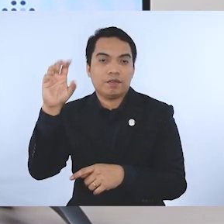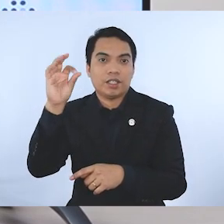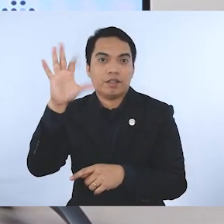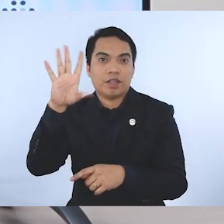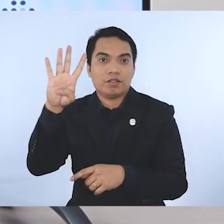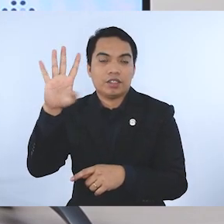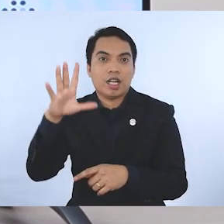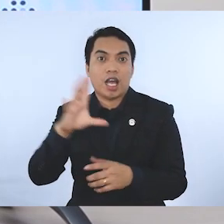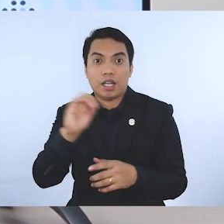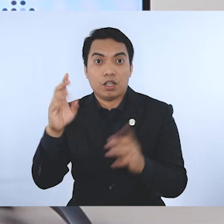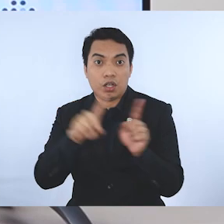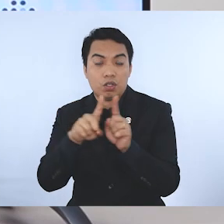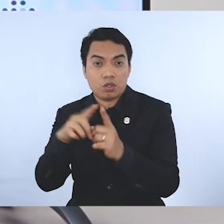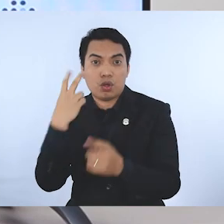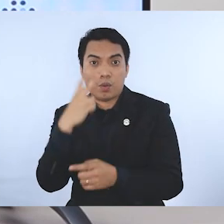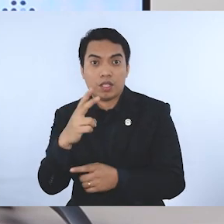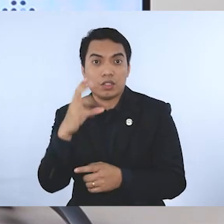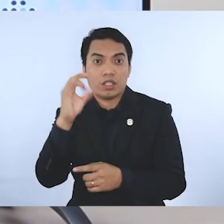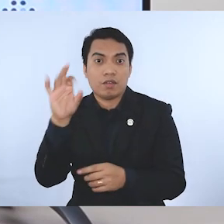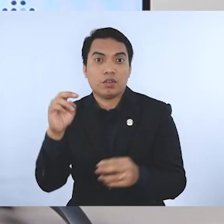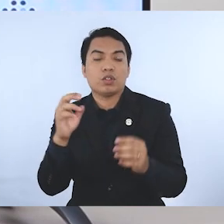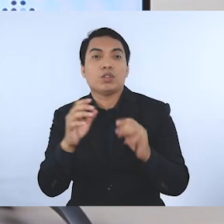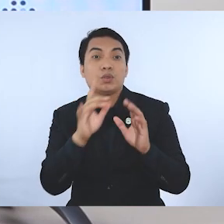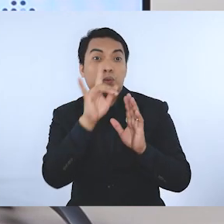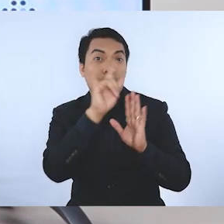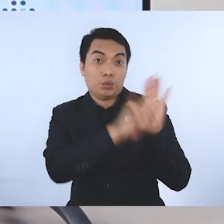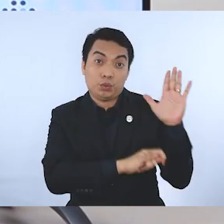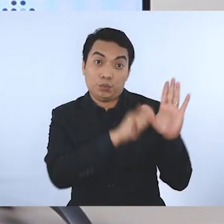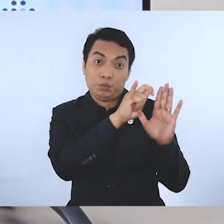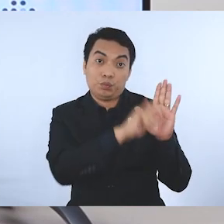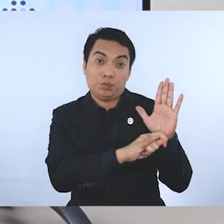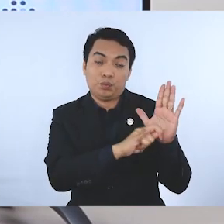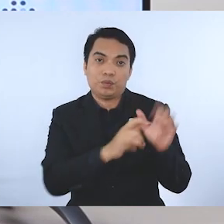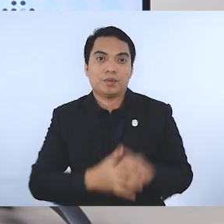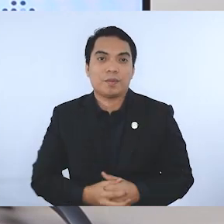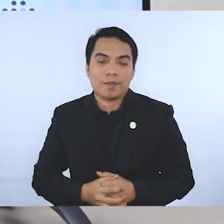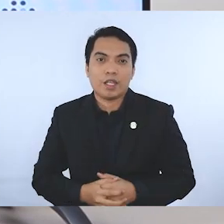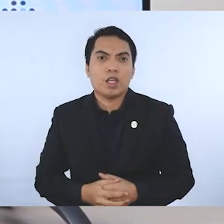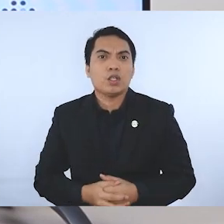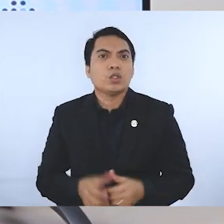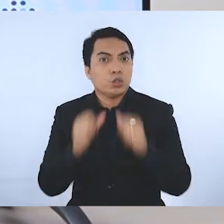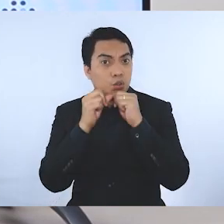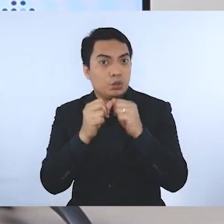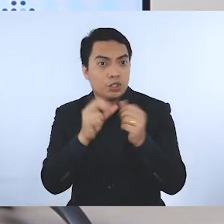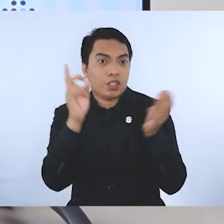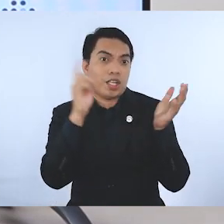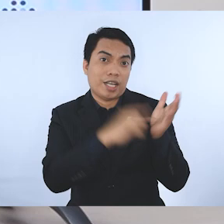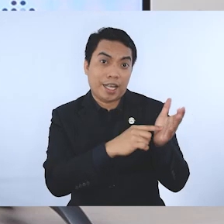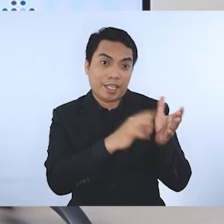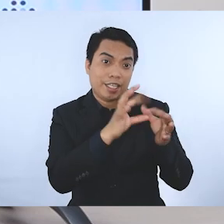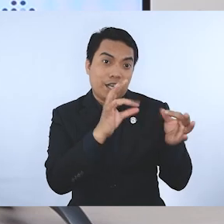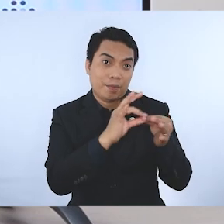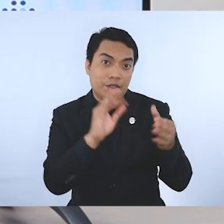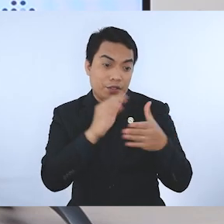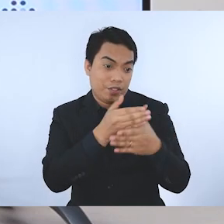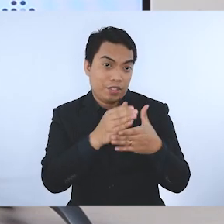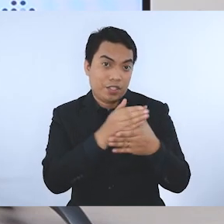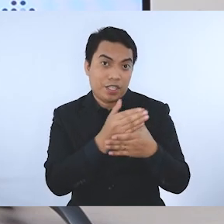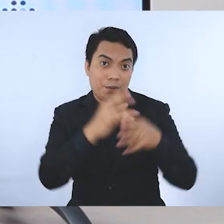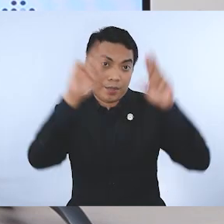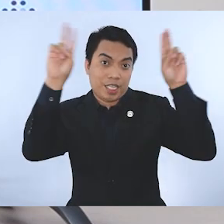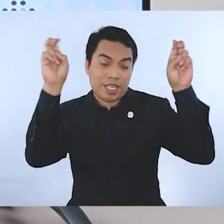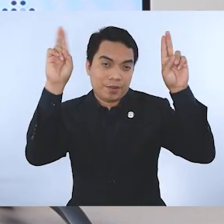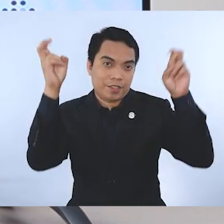at mapapanood niyo rin po kami sa CFO Official YouTube Channel. Patuloy lamang po ang pag-like, pag-comment at pag-share sa